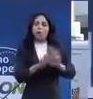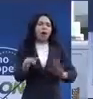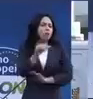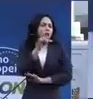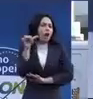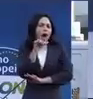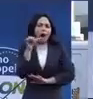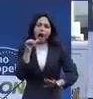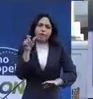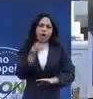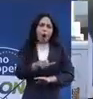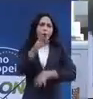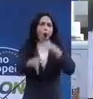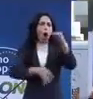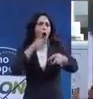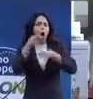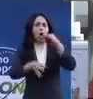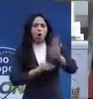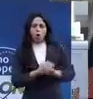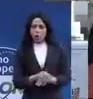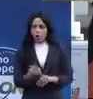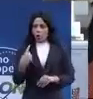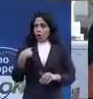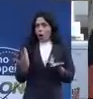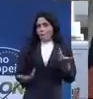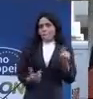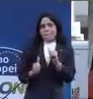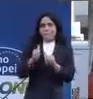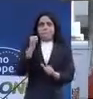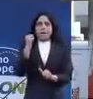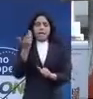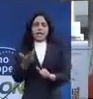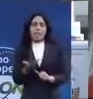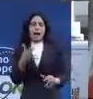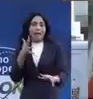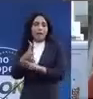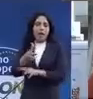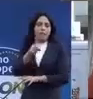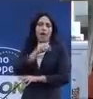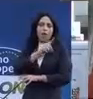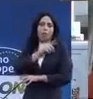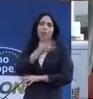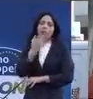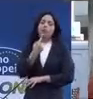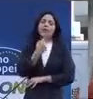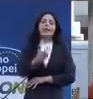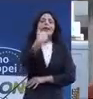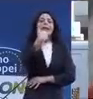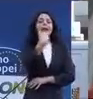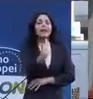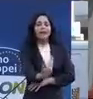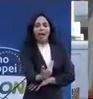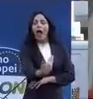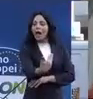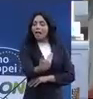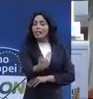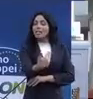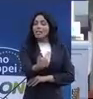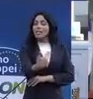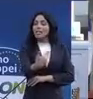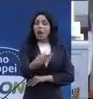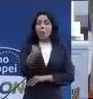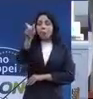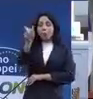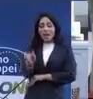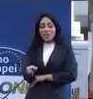da spiegare io prima di iniziare questo intervento voglio ringraziare la persona che